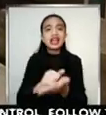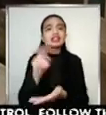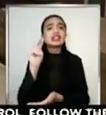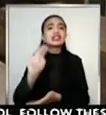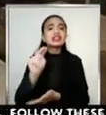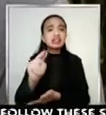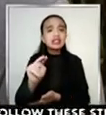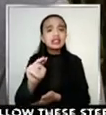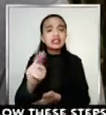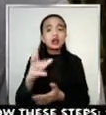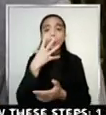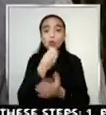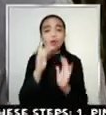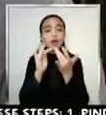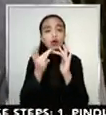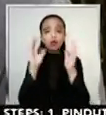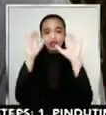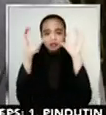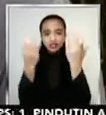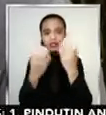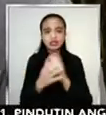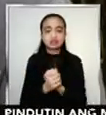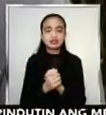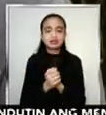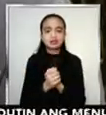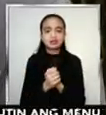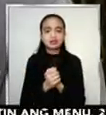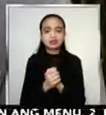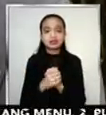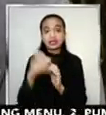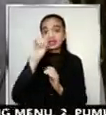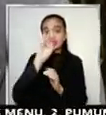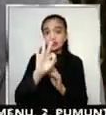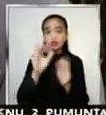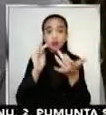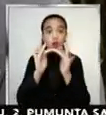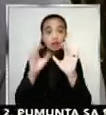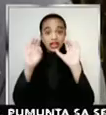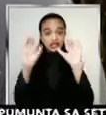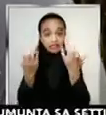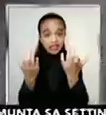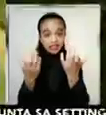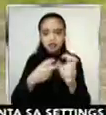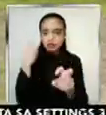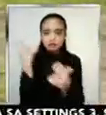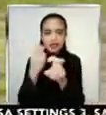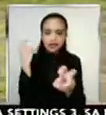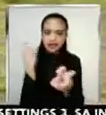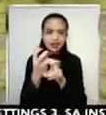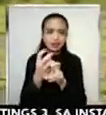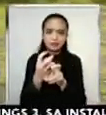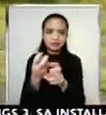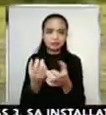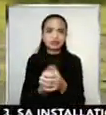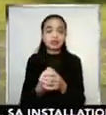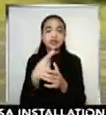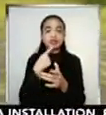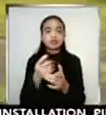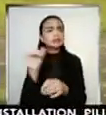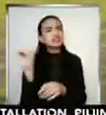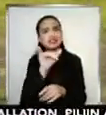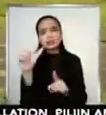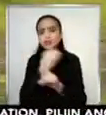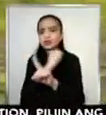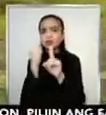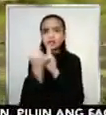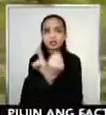kung mag-online classes. Kapag i-online classes po namin, mahihirapan po talaga ang mga bata. Ganyan din ang sitwasyon sa